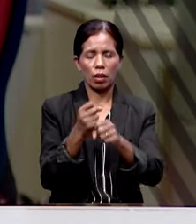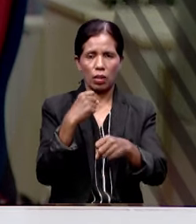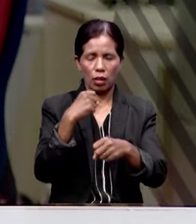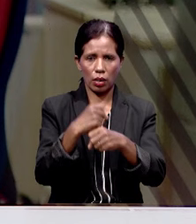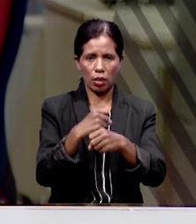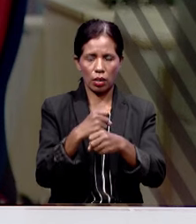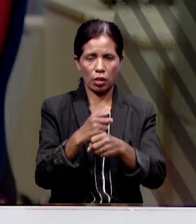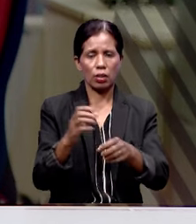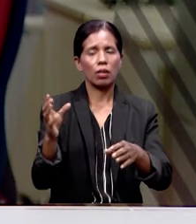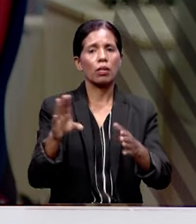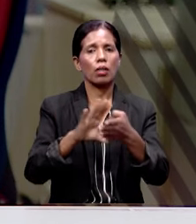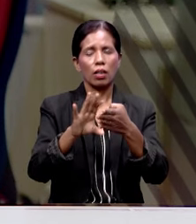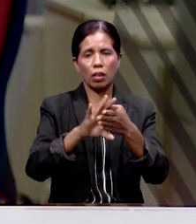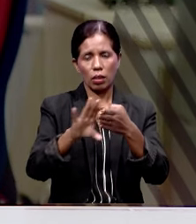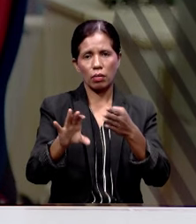ficha família.